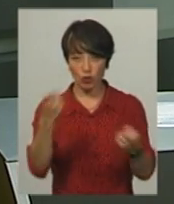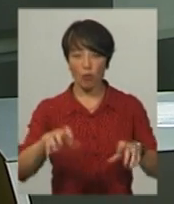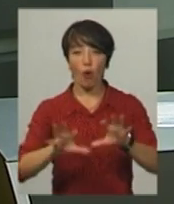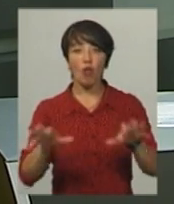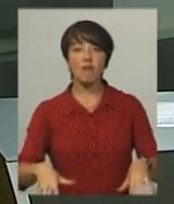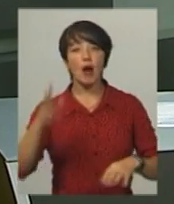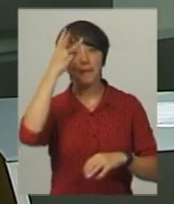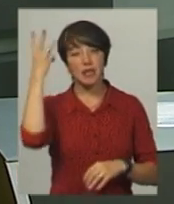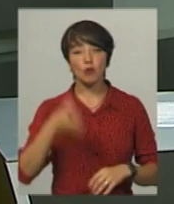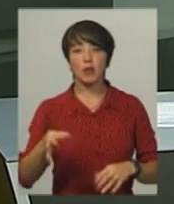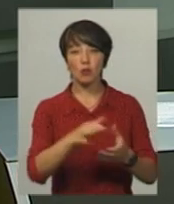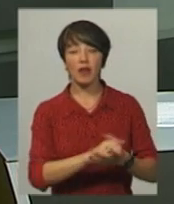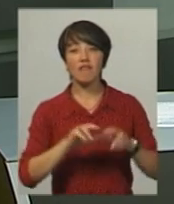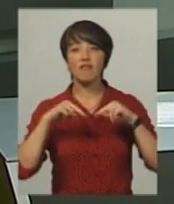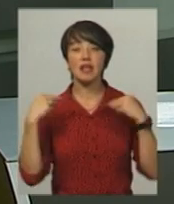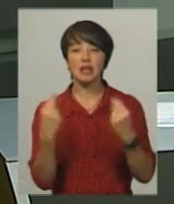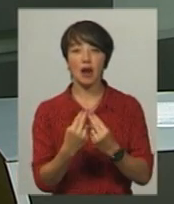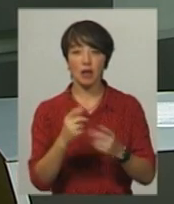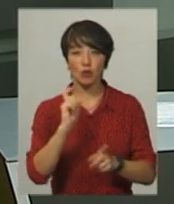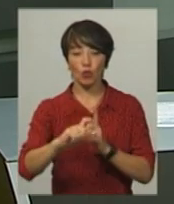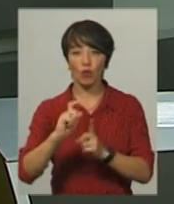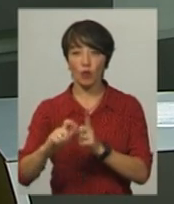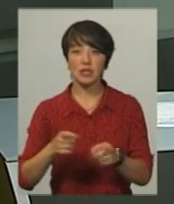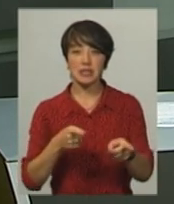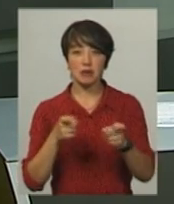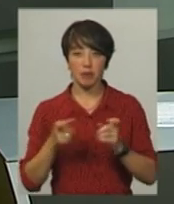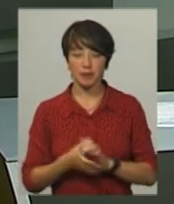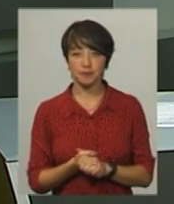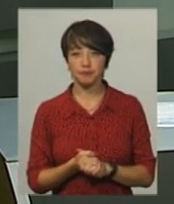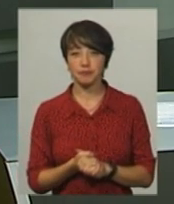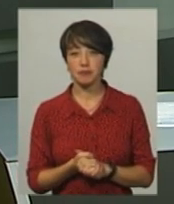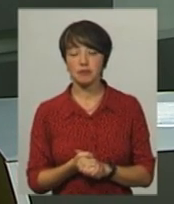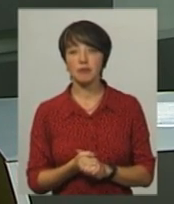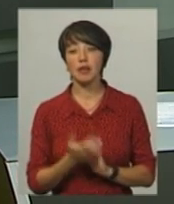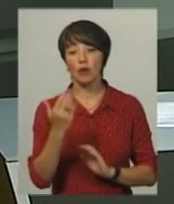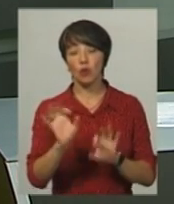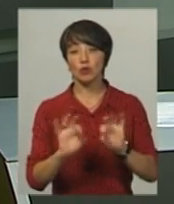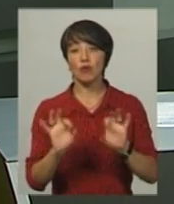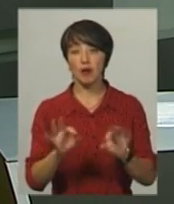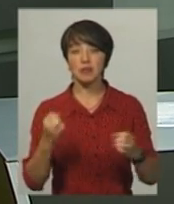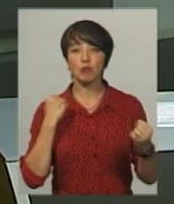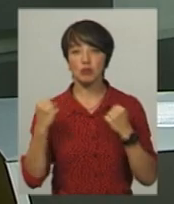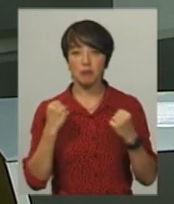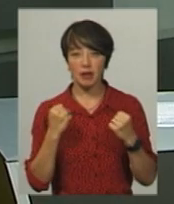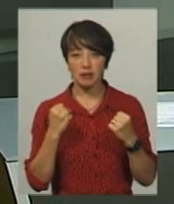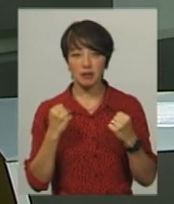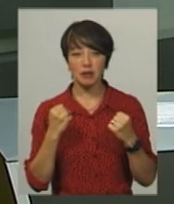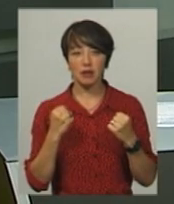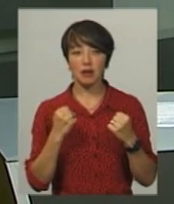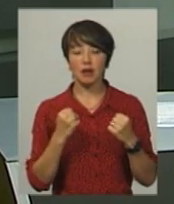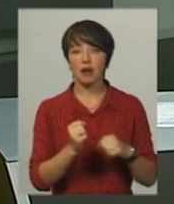голова Хмельницької обласної федерації з кулькової стрільби Петро Бадрецький. За його словами, спортсменкам Крістіні